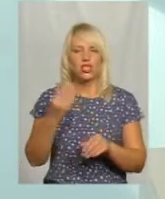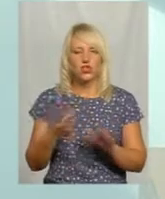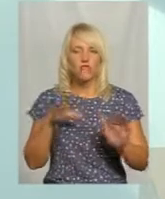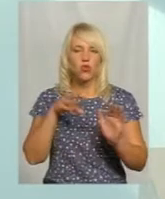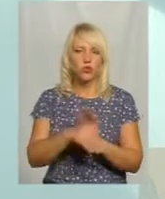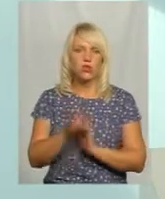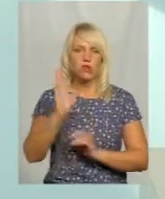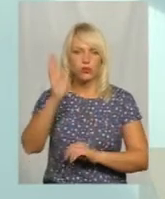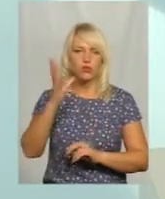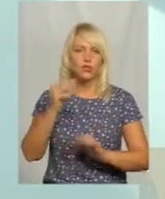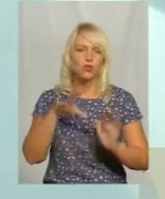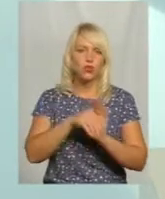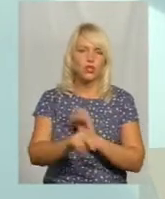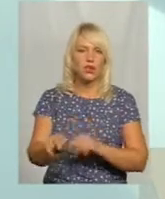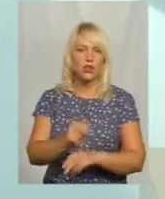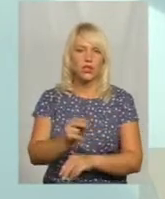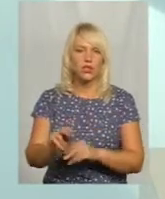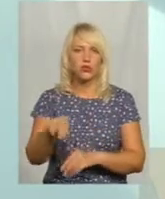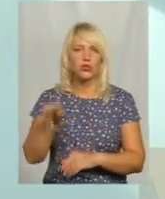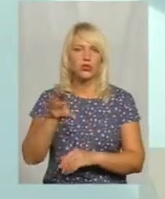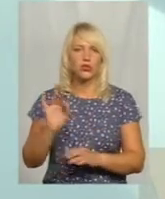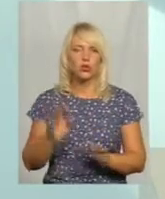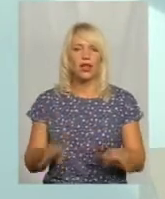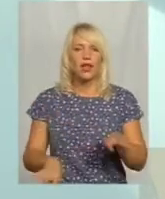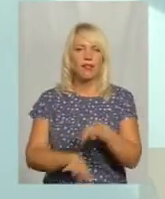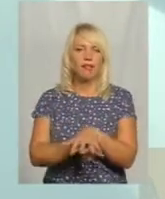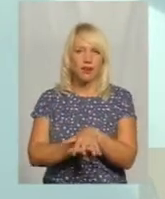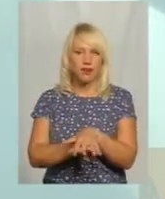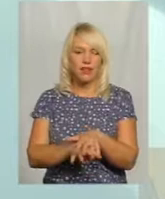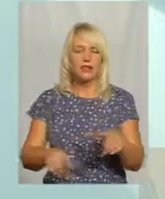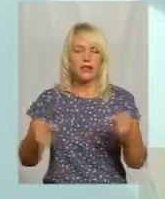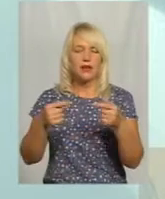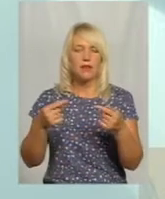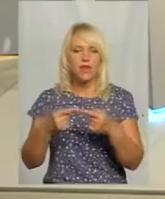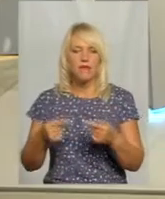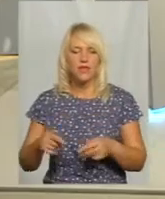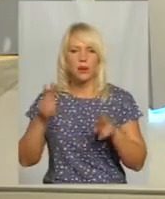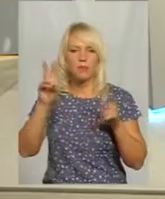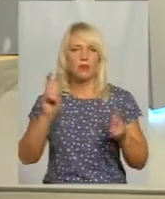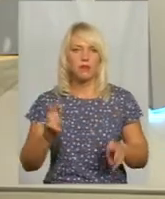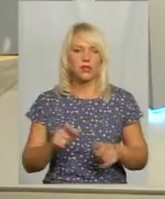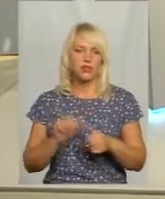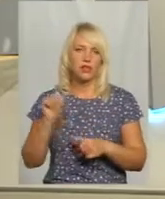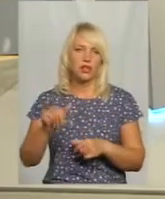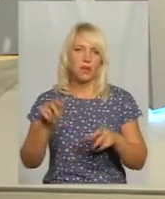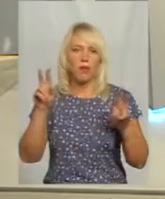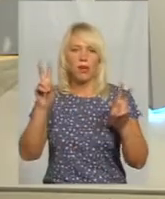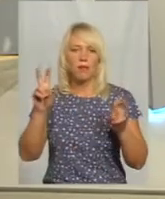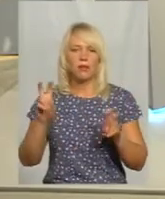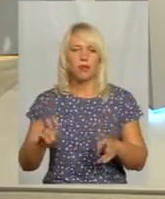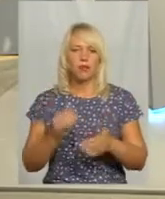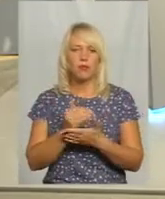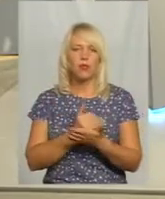ще будуть внесені корективи стосовно інтеграції певних предметів і з окремих програм,